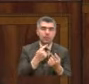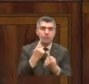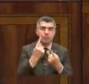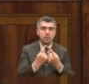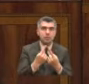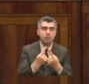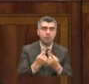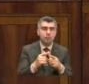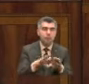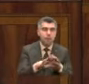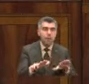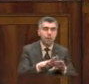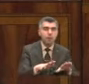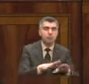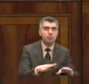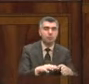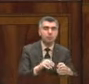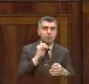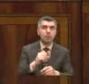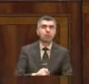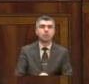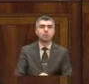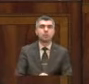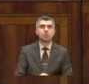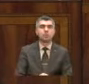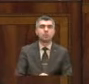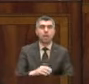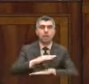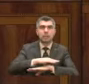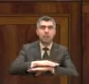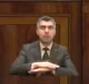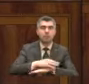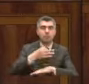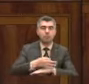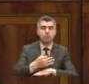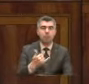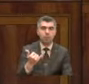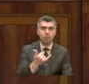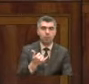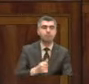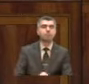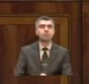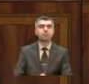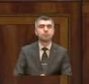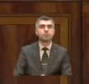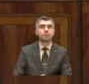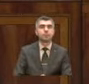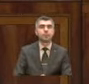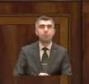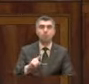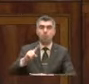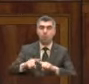هذه العقود الطويلة. وأركز خصوصا هنا على احترام حيز لابندون دانتيرديكسيون ديال المنع رغم